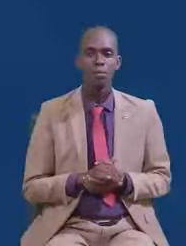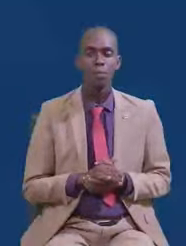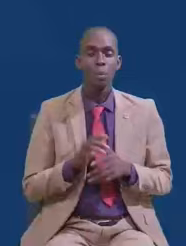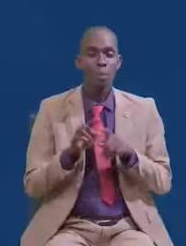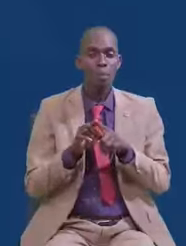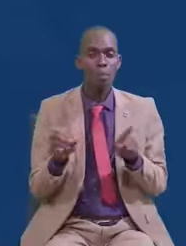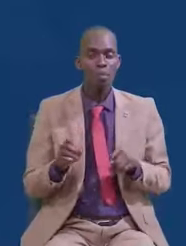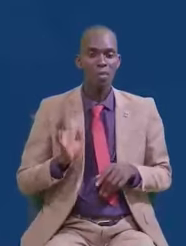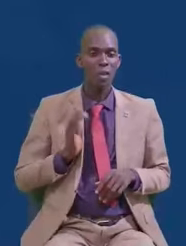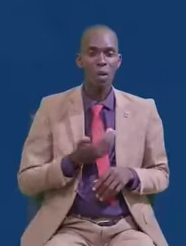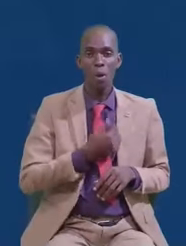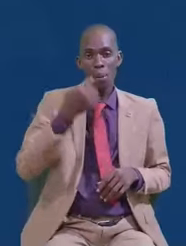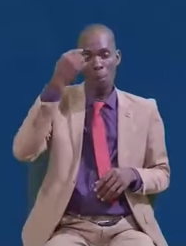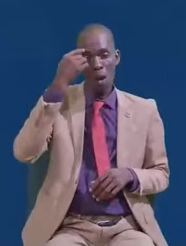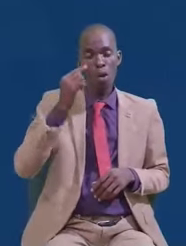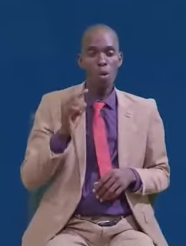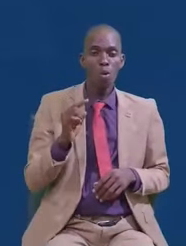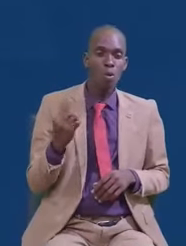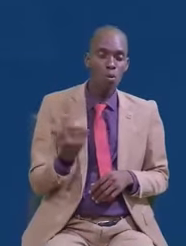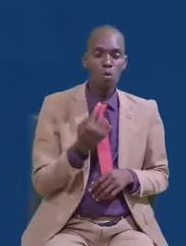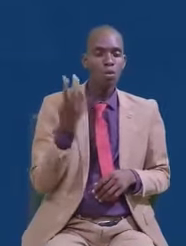Maître, notre esprit seul n'était pas affecté.